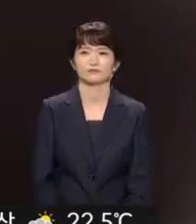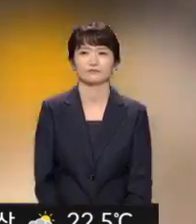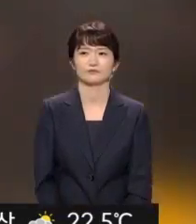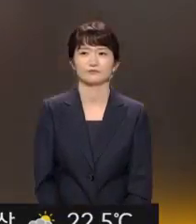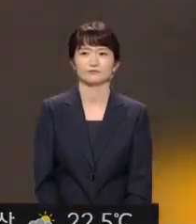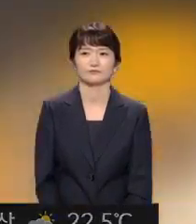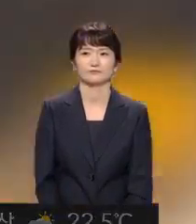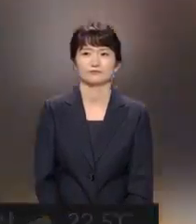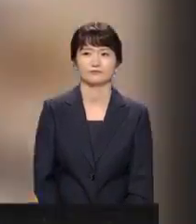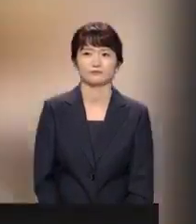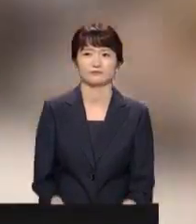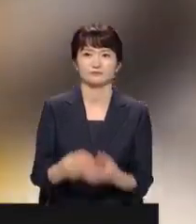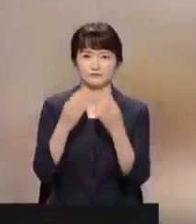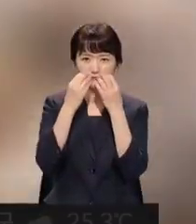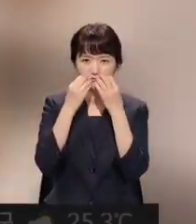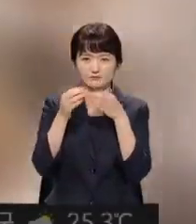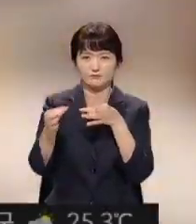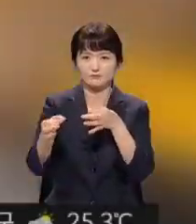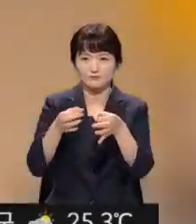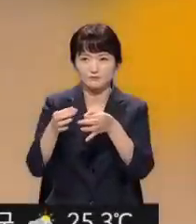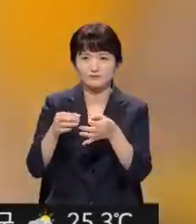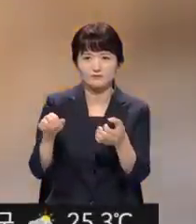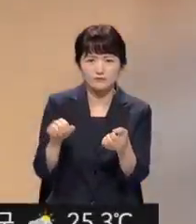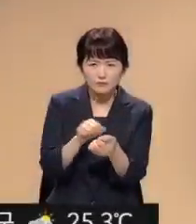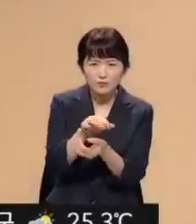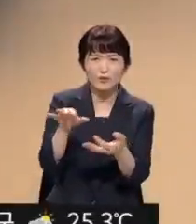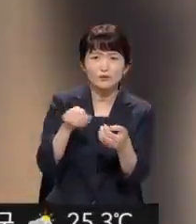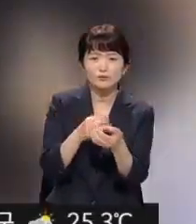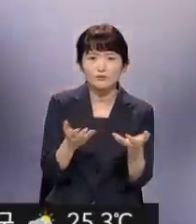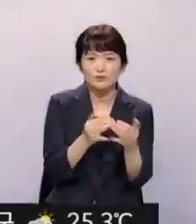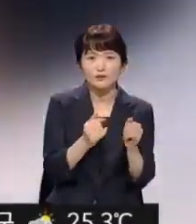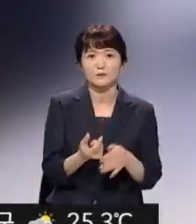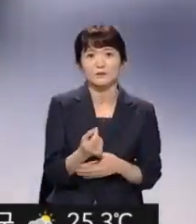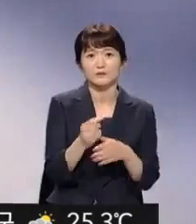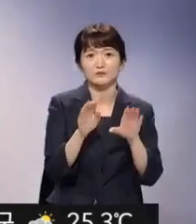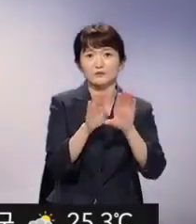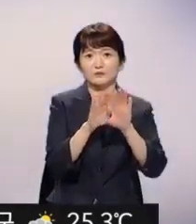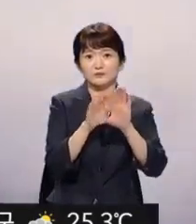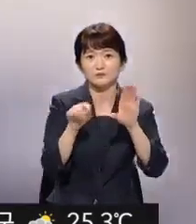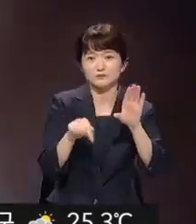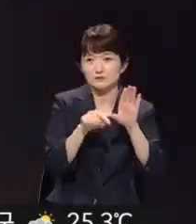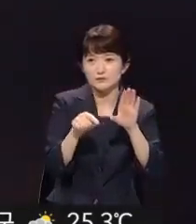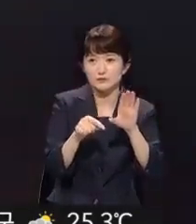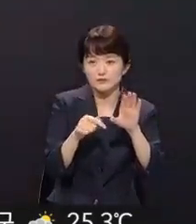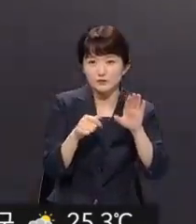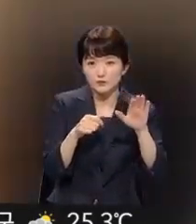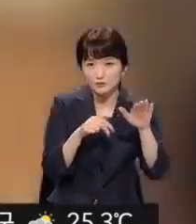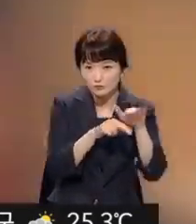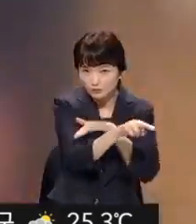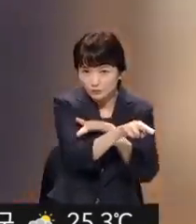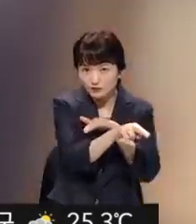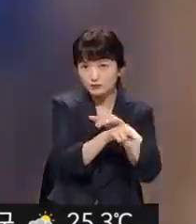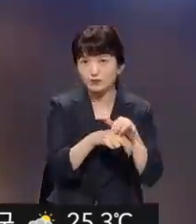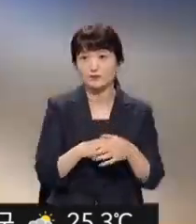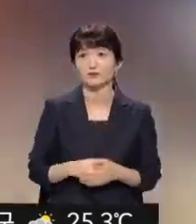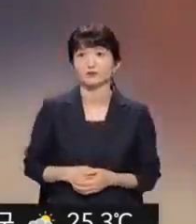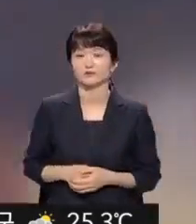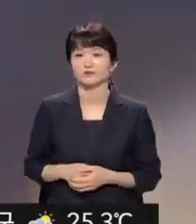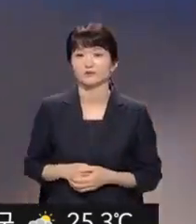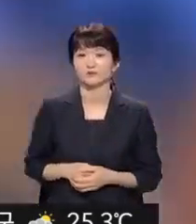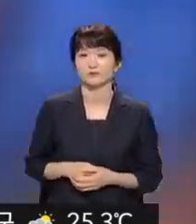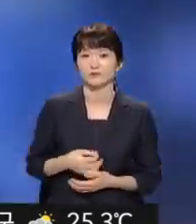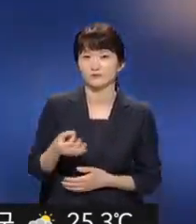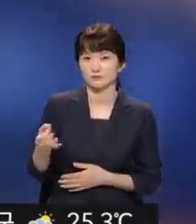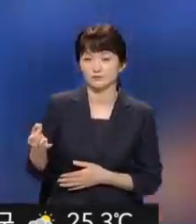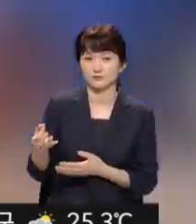이곳은 한 패스트푸드점입니다. 그런데 아주 소란스러운 것 같죠? 한 직원은 재빨리 문 안으로 몸을 저렇게 피하기도 하고요. 계산대에